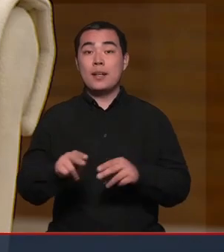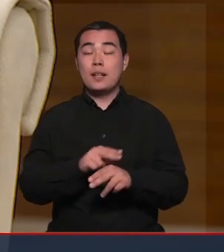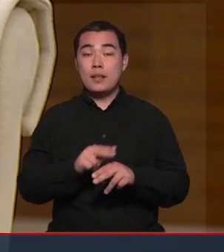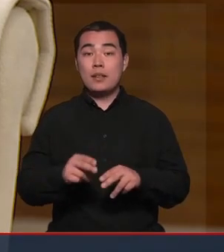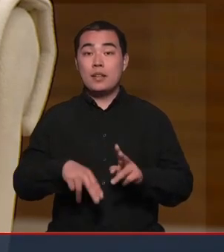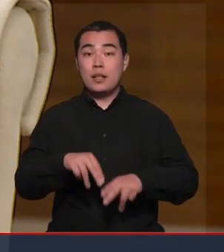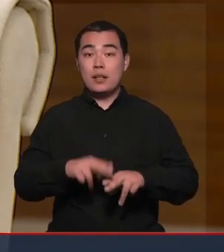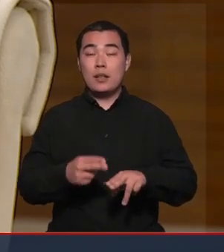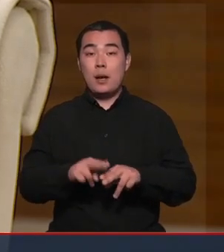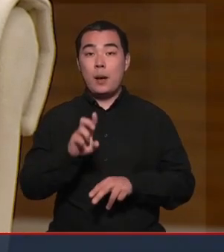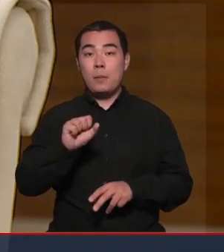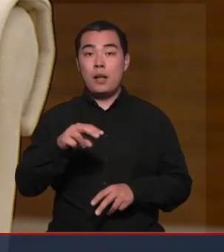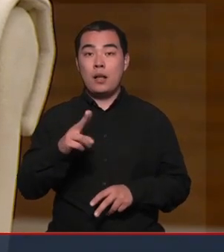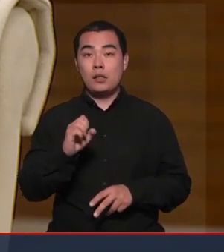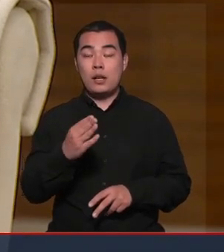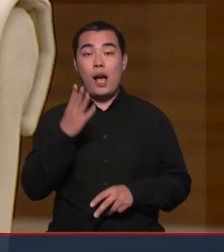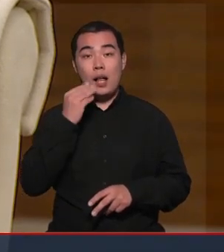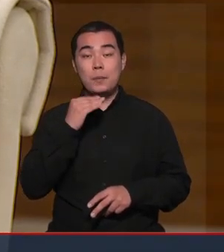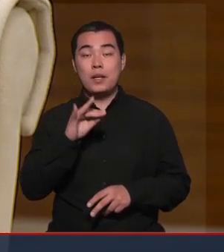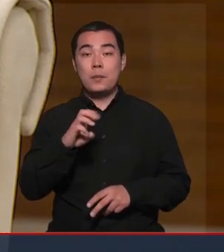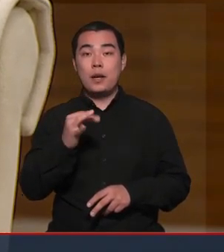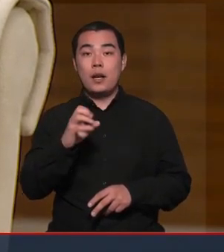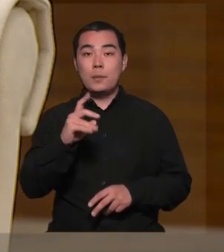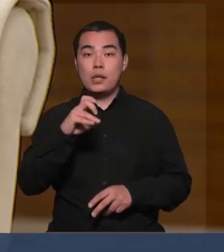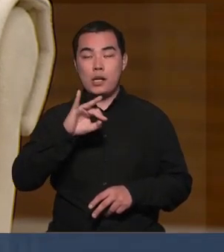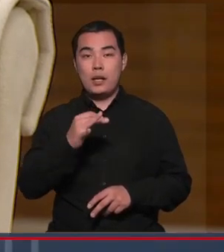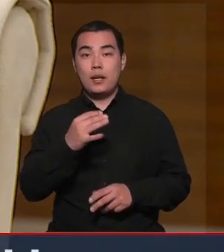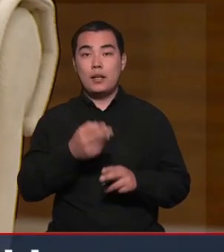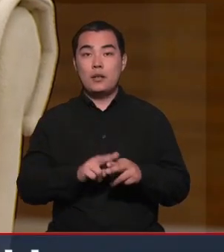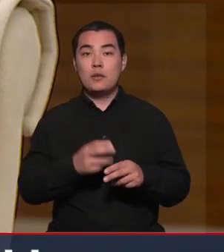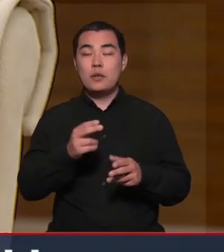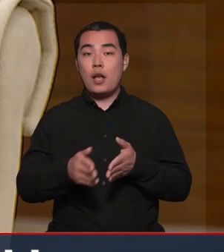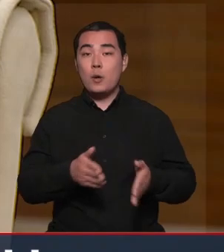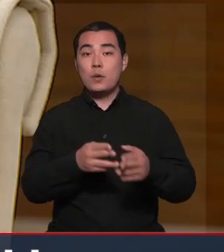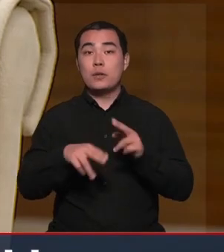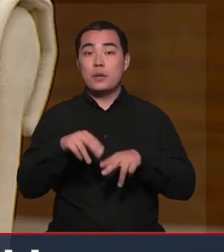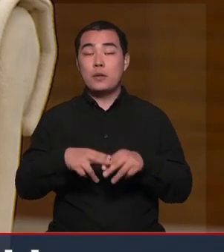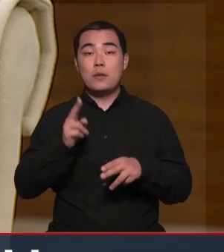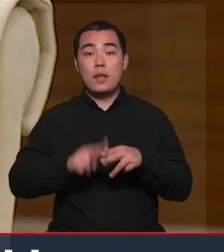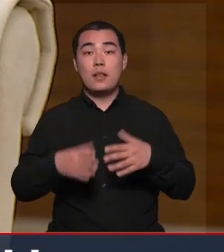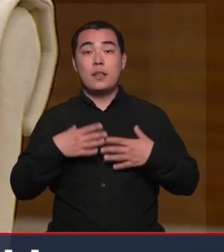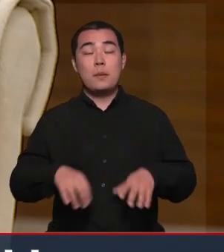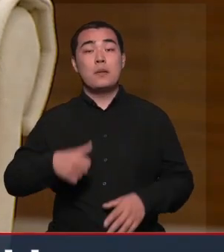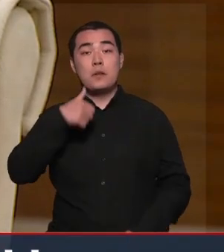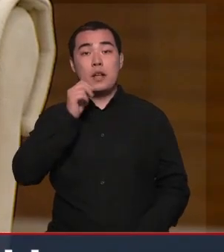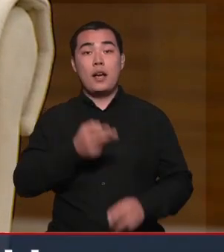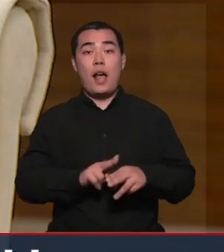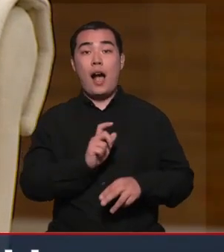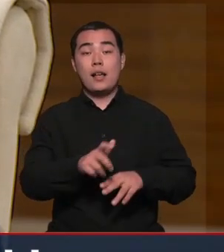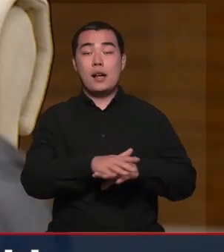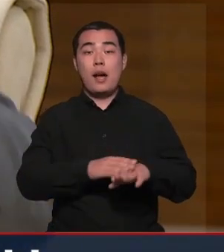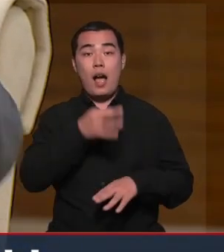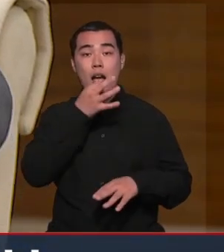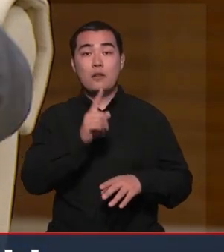үшін Балқаш, Алматы, Майқапшағай, Қалбатау бөлігі әлі біткен жоқ. Кеше ол жақтан азаматтар айтып